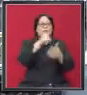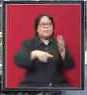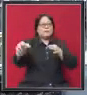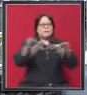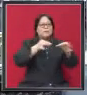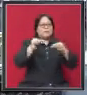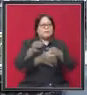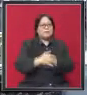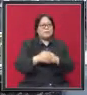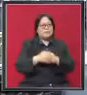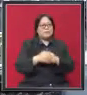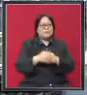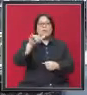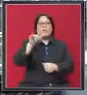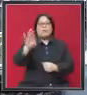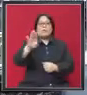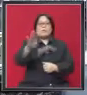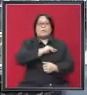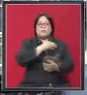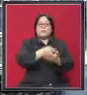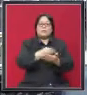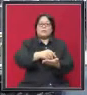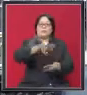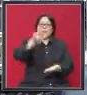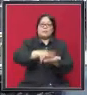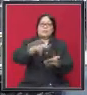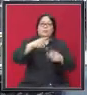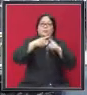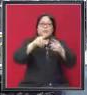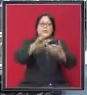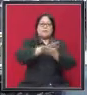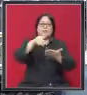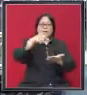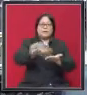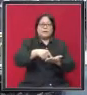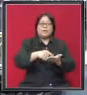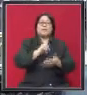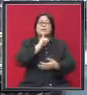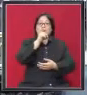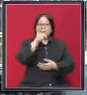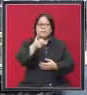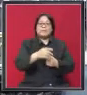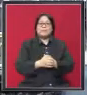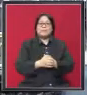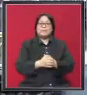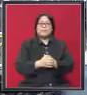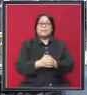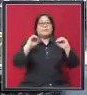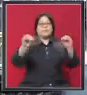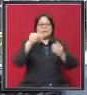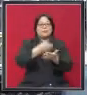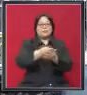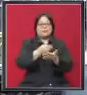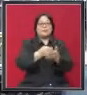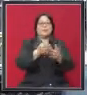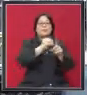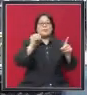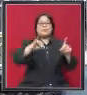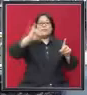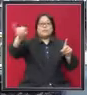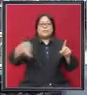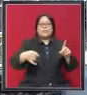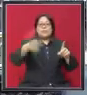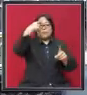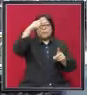didakwa. Bolehkah YB Menteri Kewangan sahkan dalam Dewan yang mulia ini bahawa sebenarnya tidak ada peruntukan 100